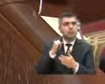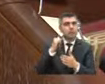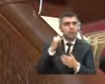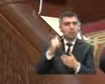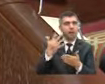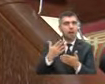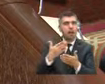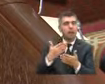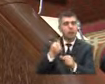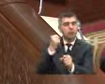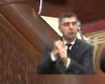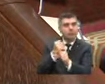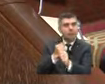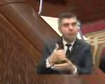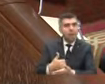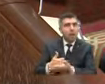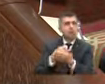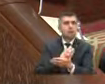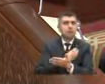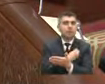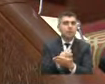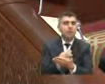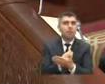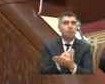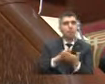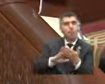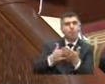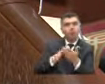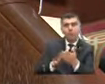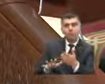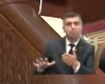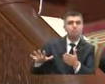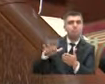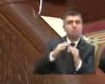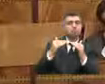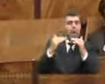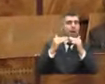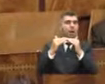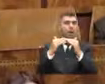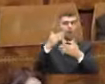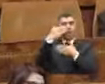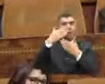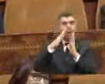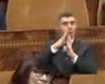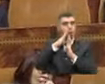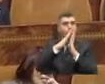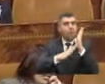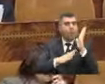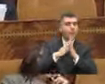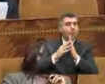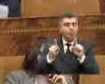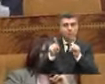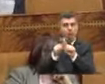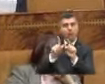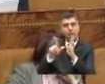الاستفاده من الخدمات ديال الصحه لجميع المغاربه على قدم المساواه، لان الصحه هو حق